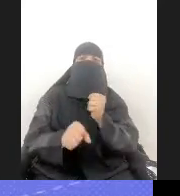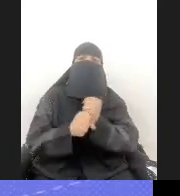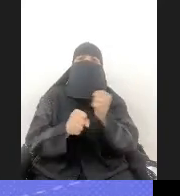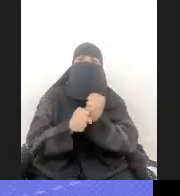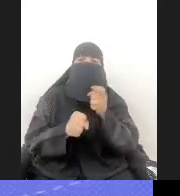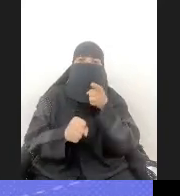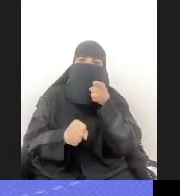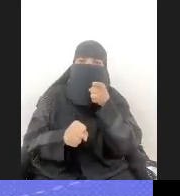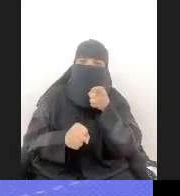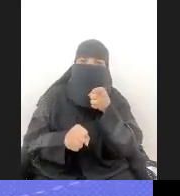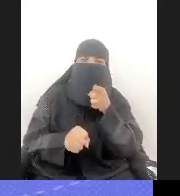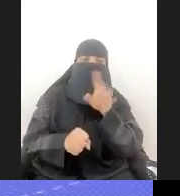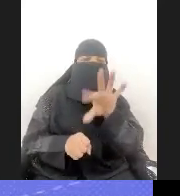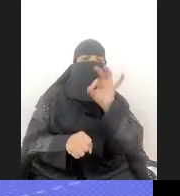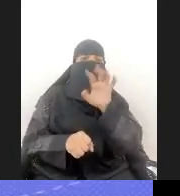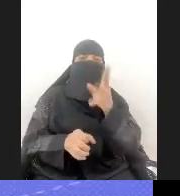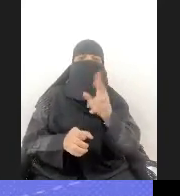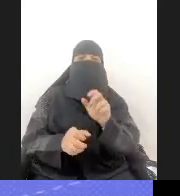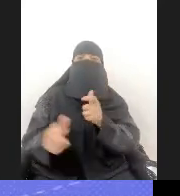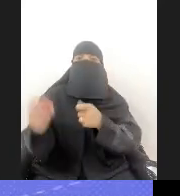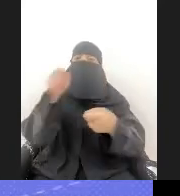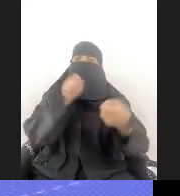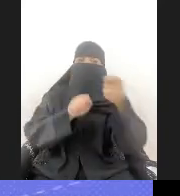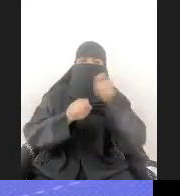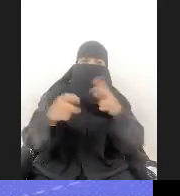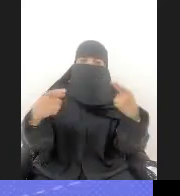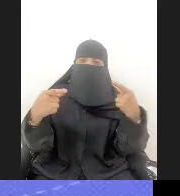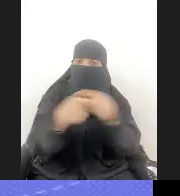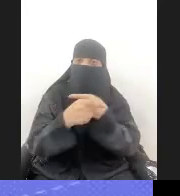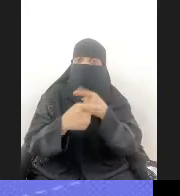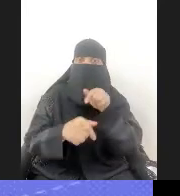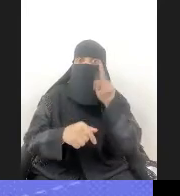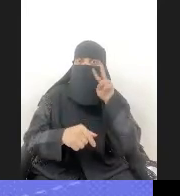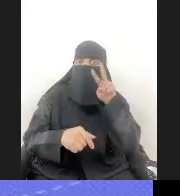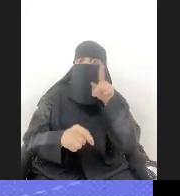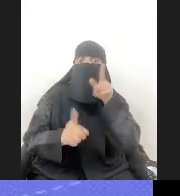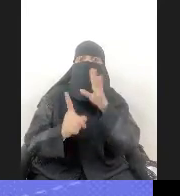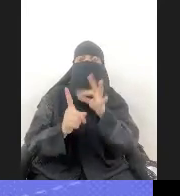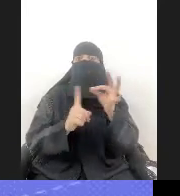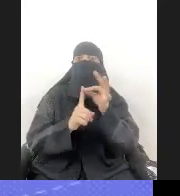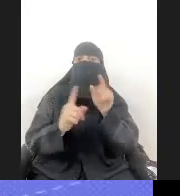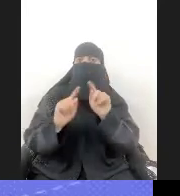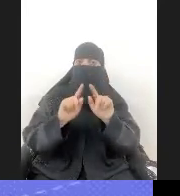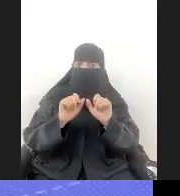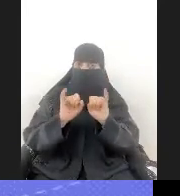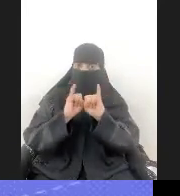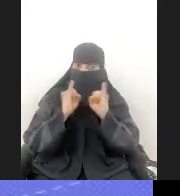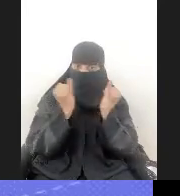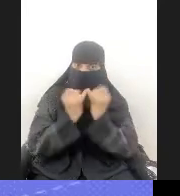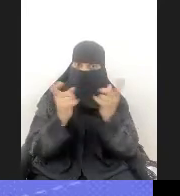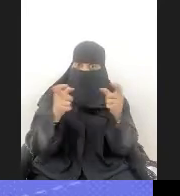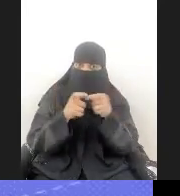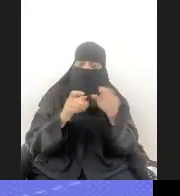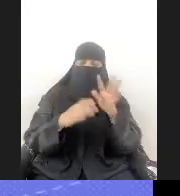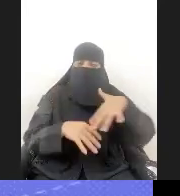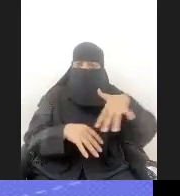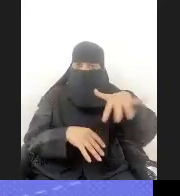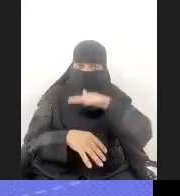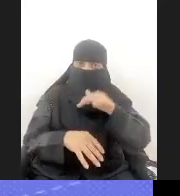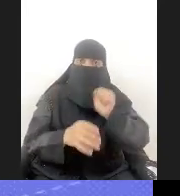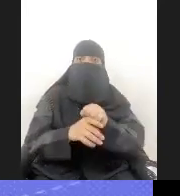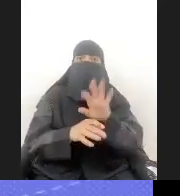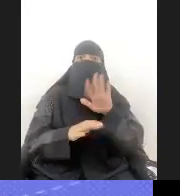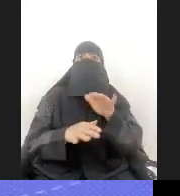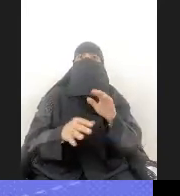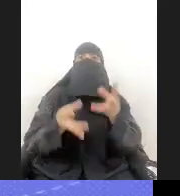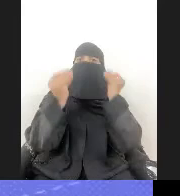العكسي، اللي عندما رأيت في أهداف الملتقى وكذلك أن الغالبية ربما من التعليم